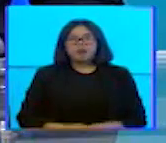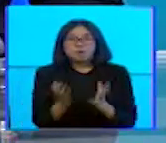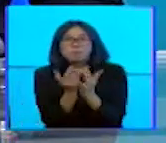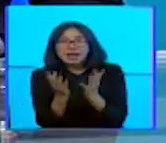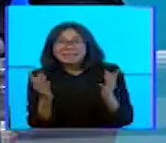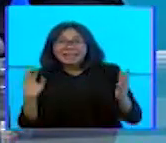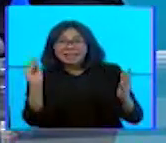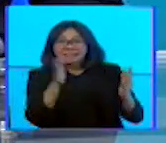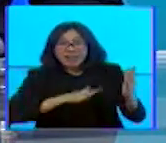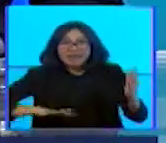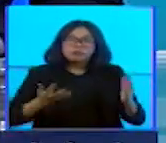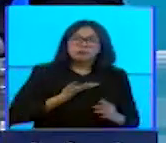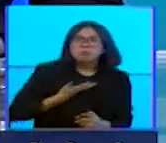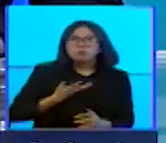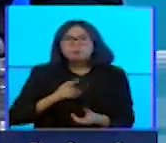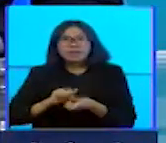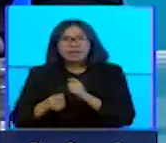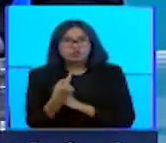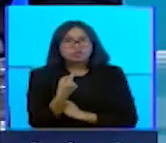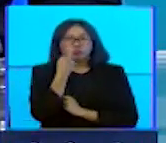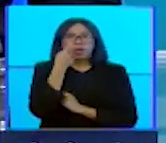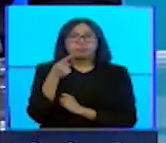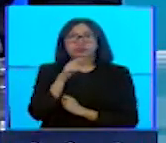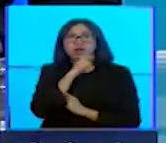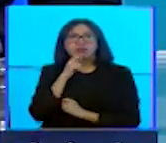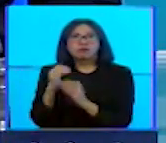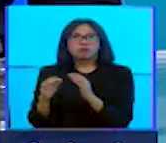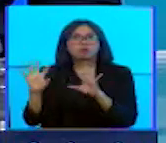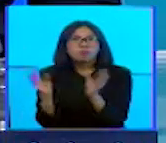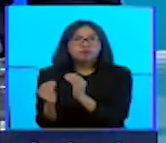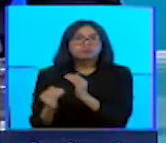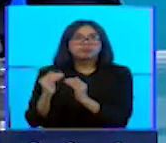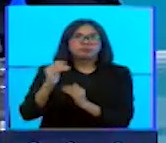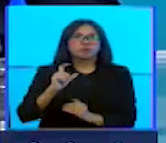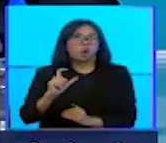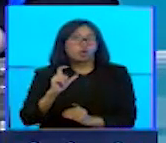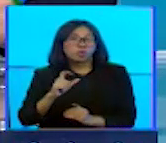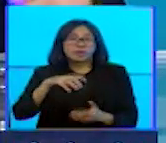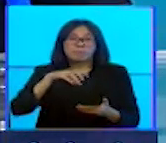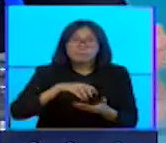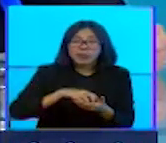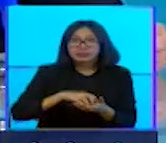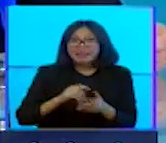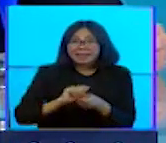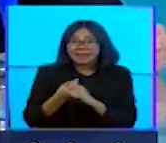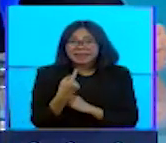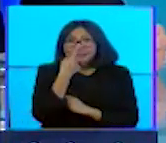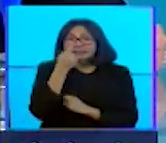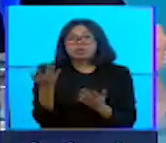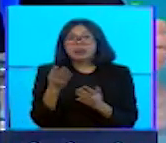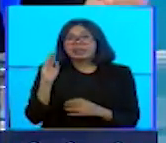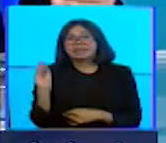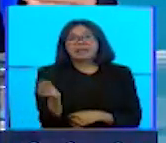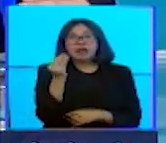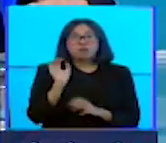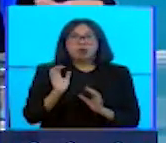Antusias masyarakat di Jakarta untuk tes swab cukup tinggi. Sebuah klinik farmasi di Jakarta Pusat ramai ditatangi warga.